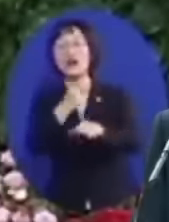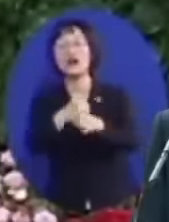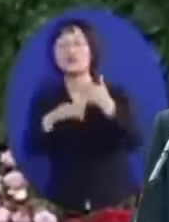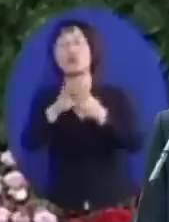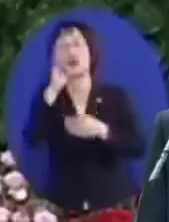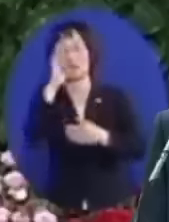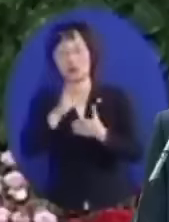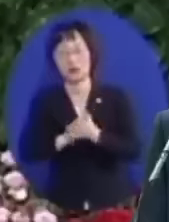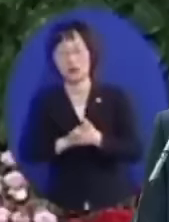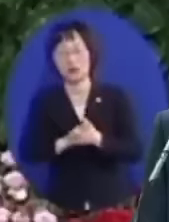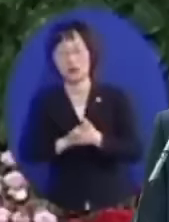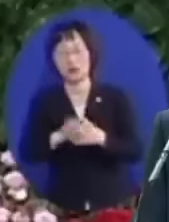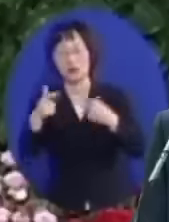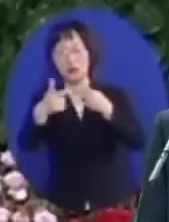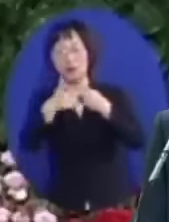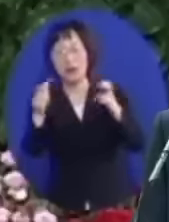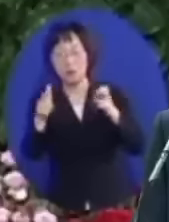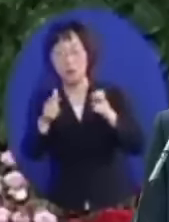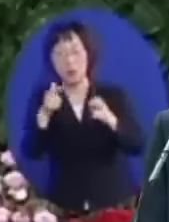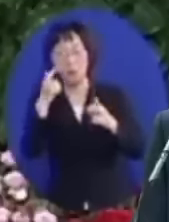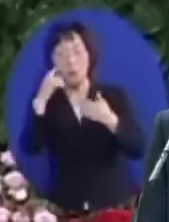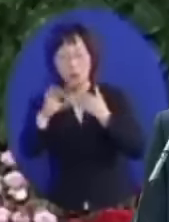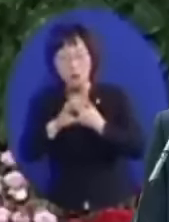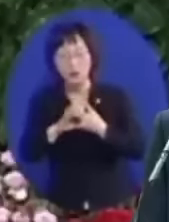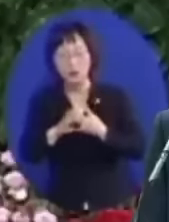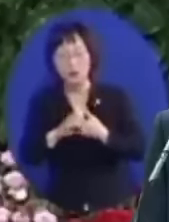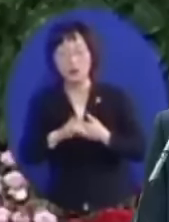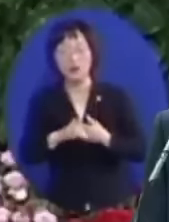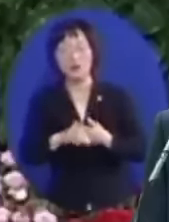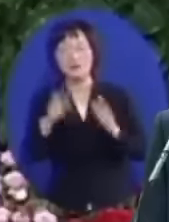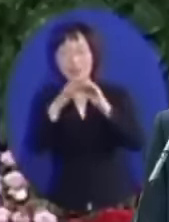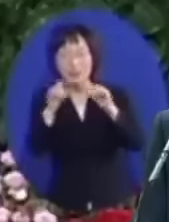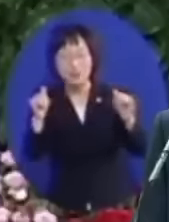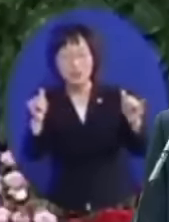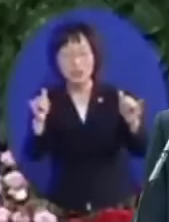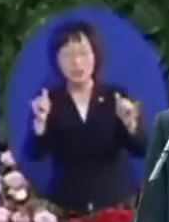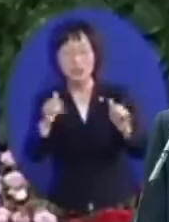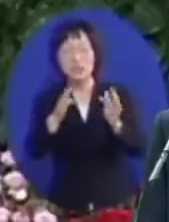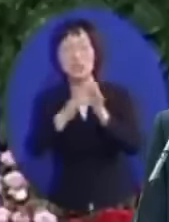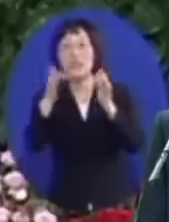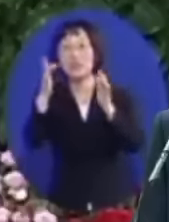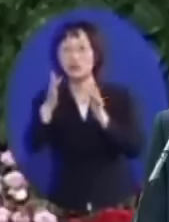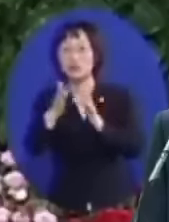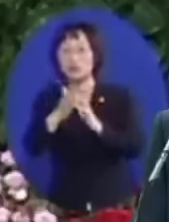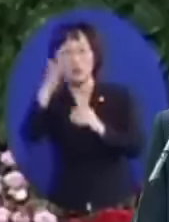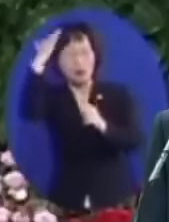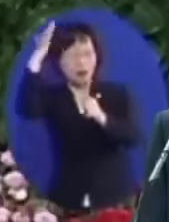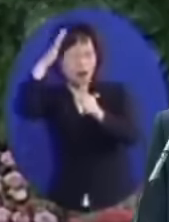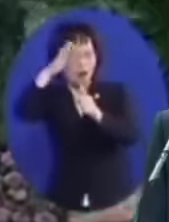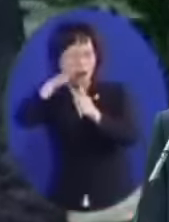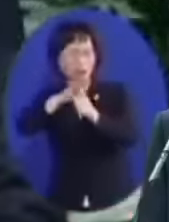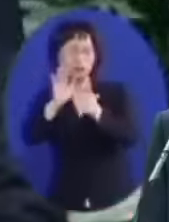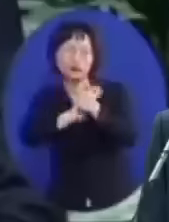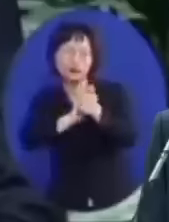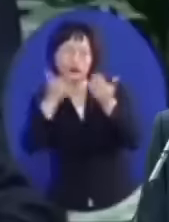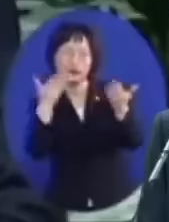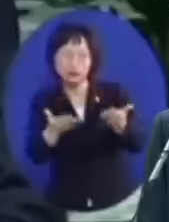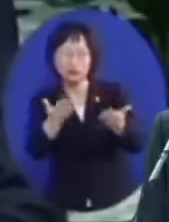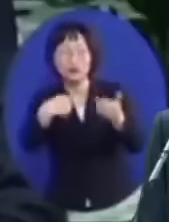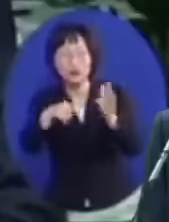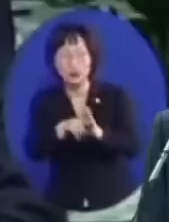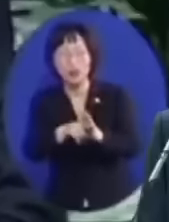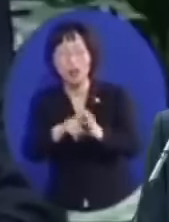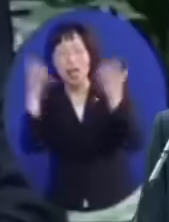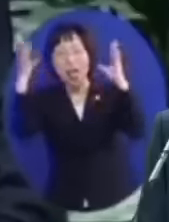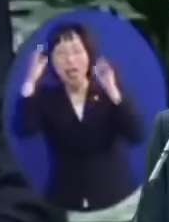것입니다. 마가복음 10장 13절로 16절에 보면 사람들이 예수님이 안수해주고 만져주기 위해서 어린아이들을 예수님 주위에